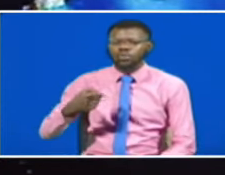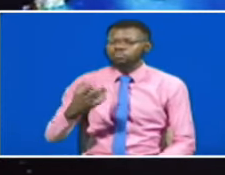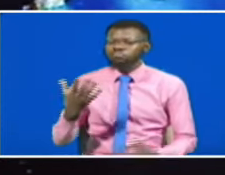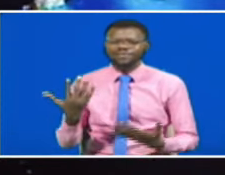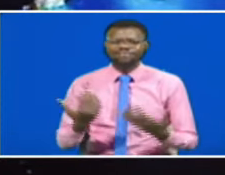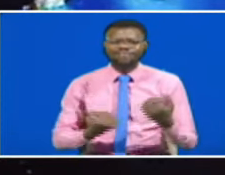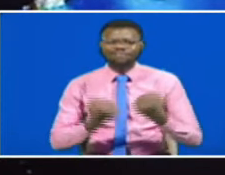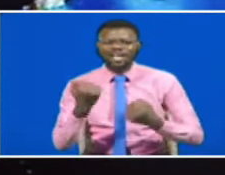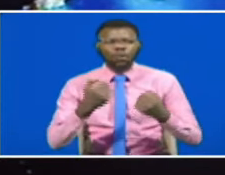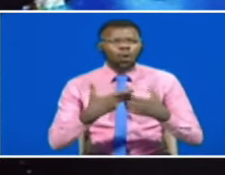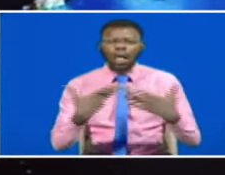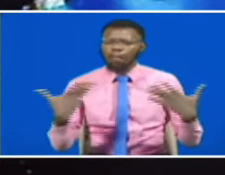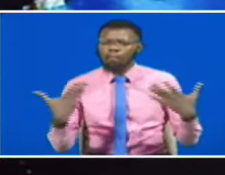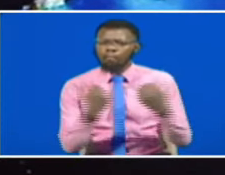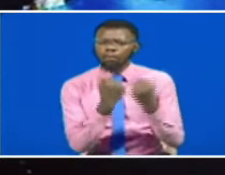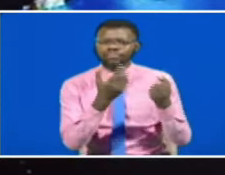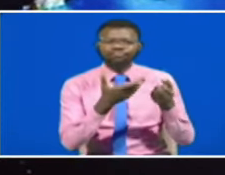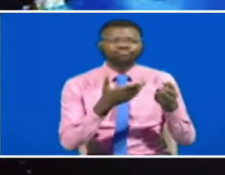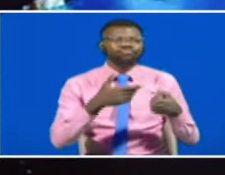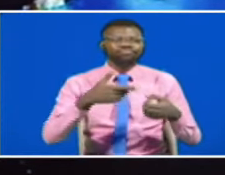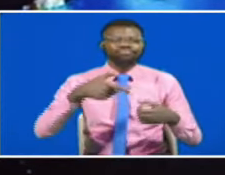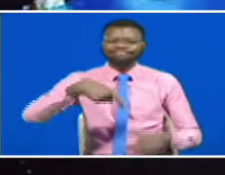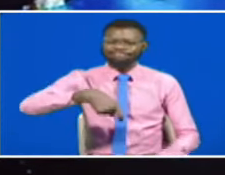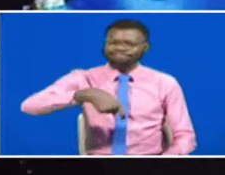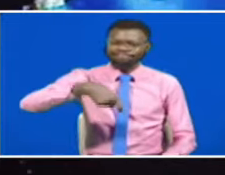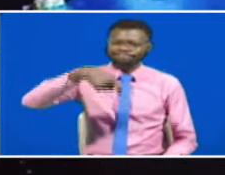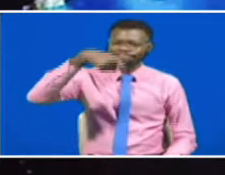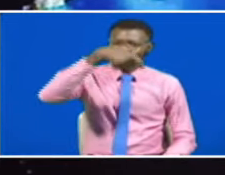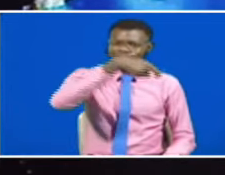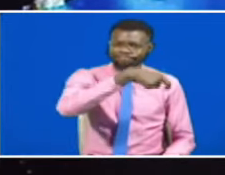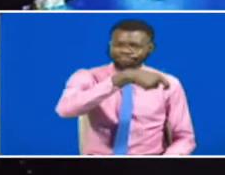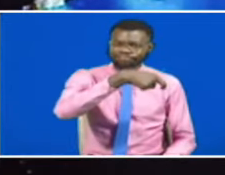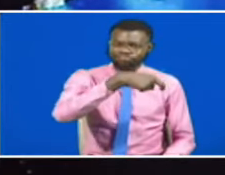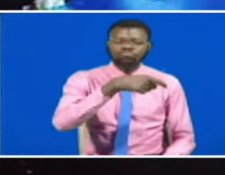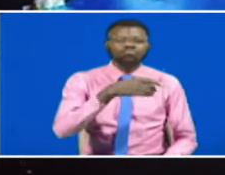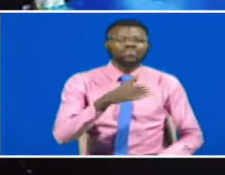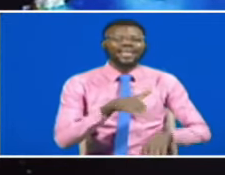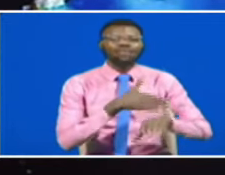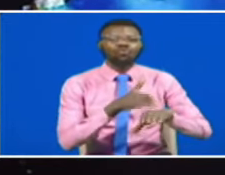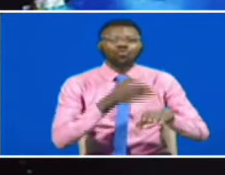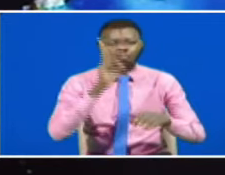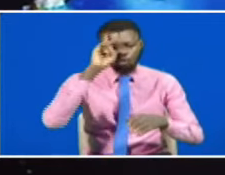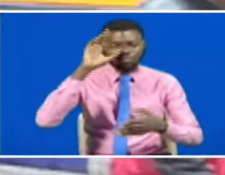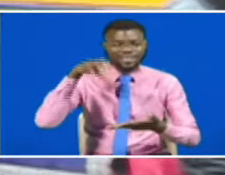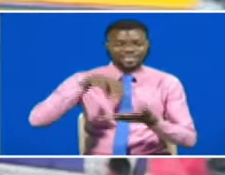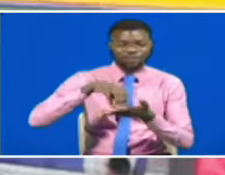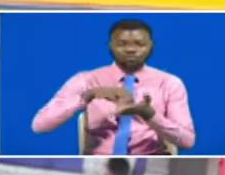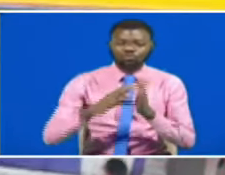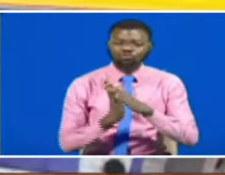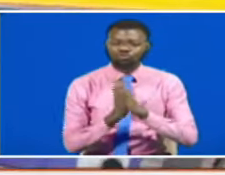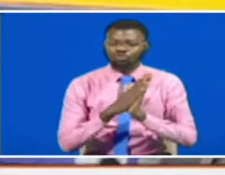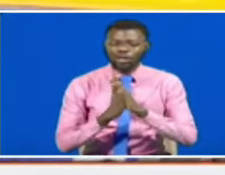yakisafirishwa hadi kituo cha polisi cha Kikuyu. Ode Francis sasa na taarifa hii.